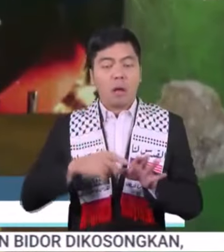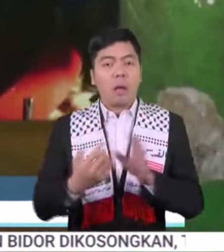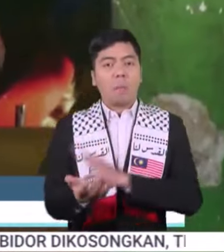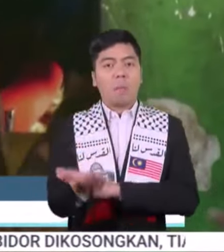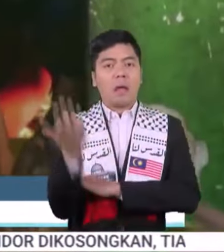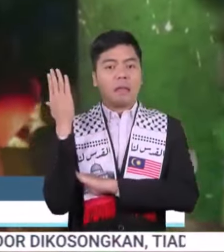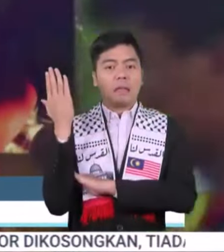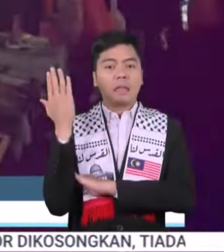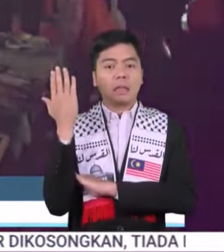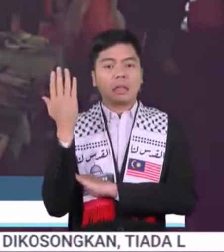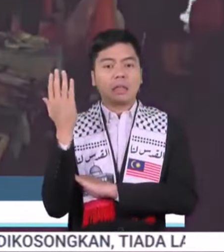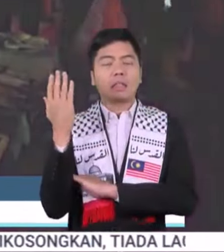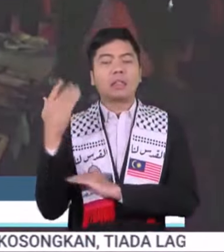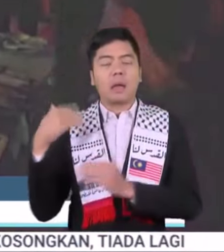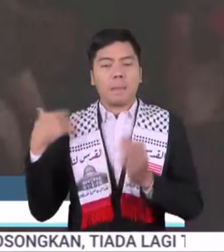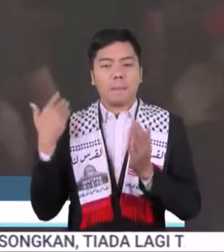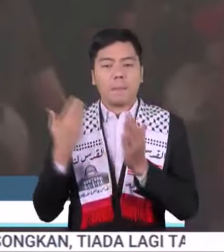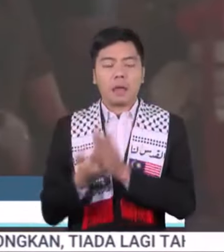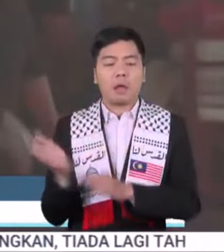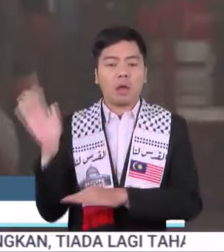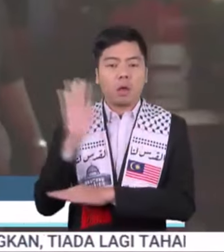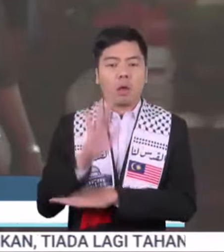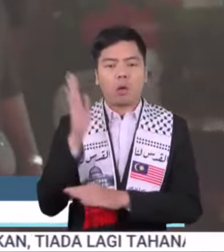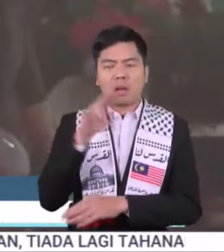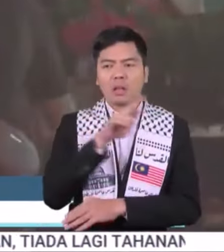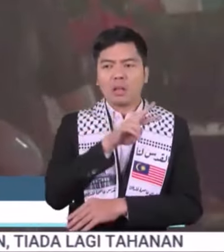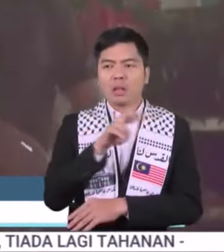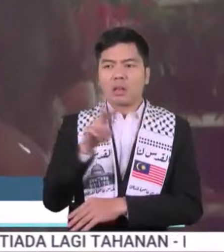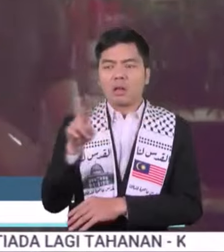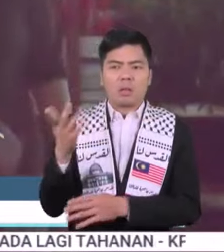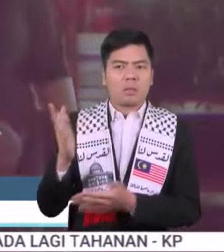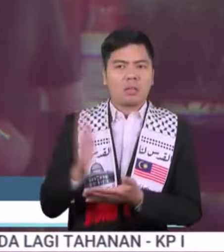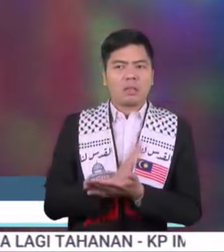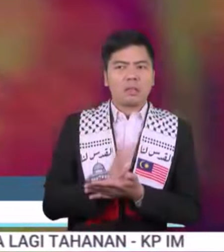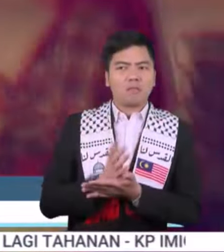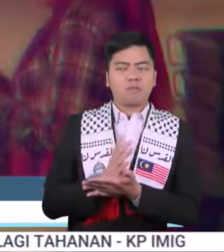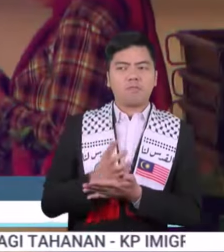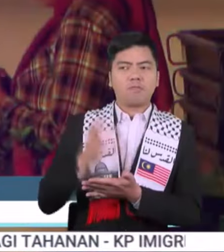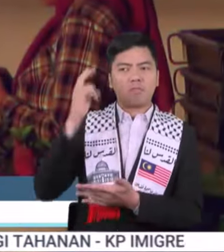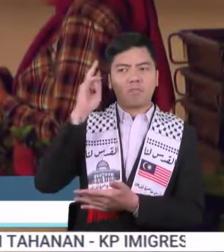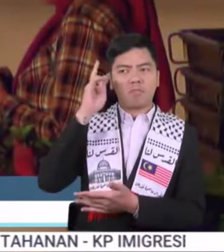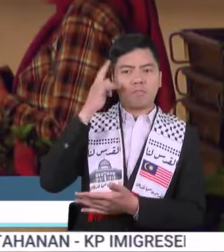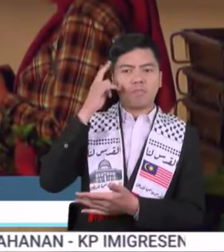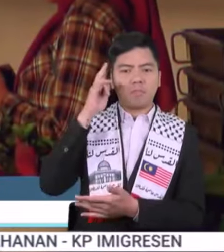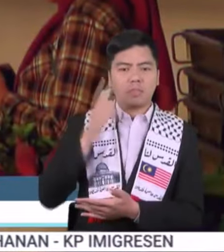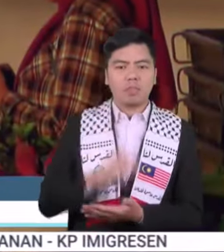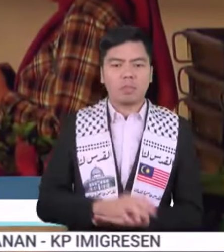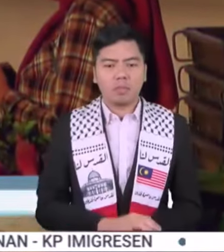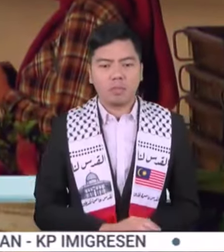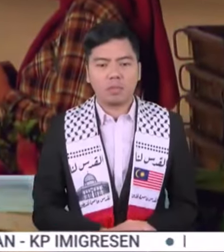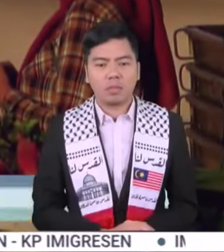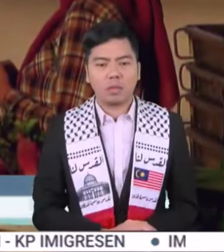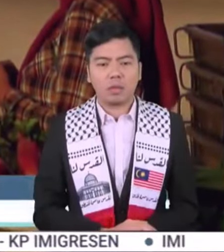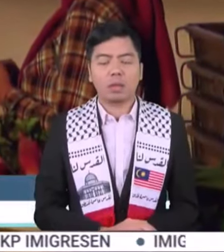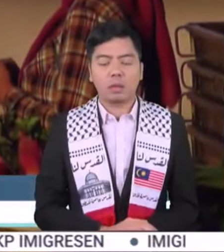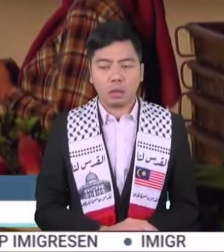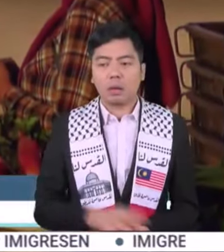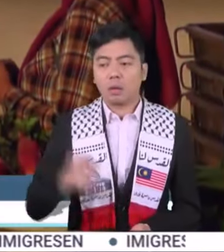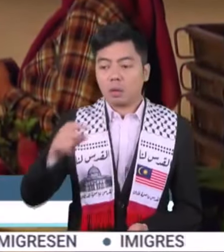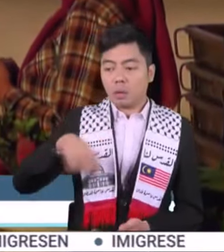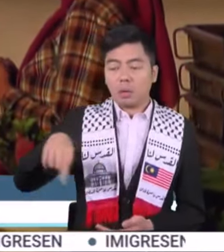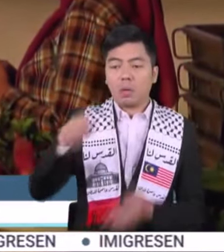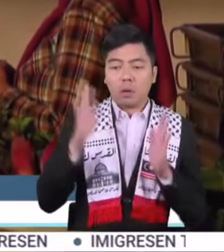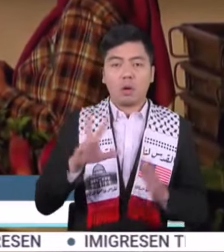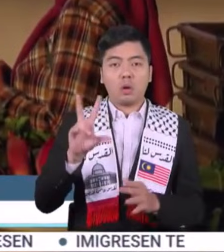kegiatan sambil curiga melihat sekeliling. Tuan, kalau pergi mana pun, mereka ni macam ada kuat-kuat dah, koloni